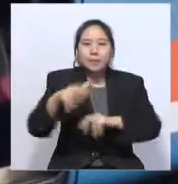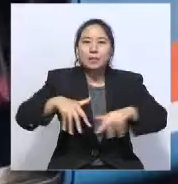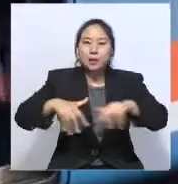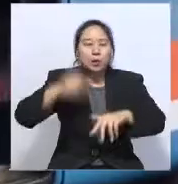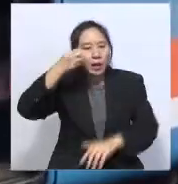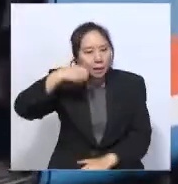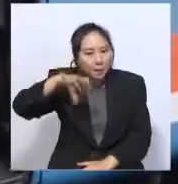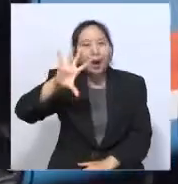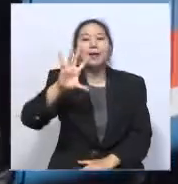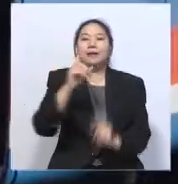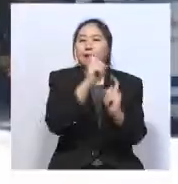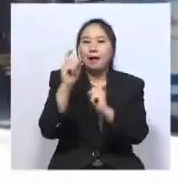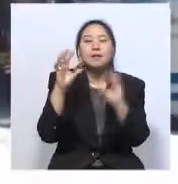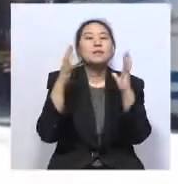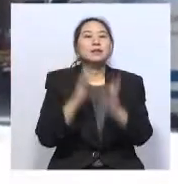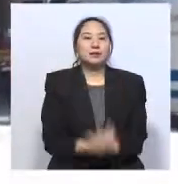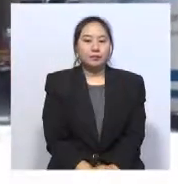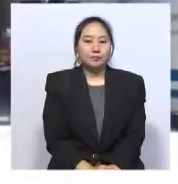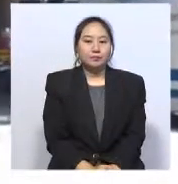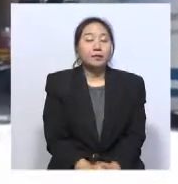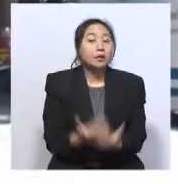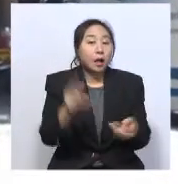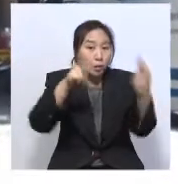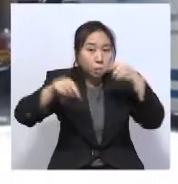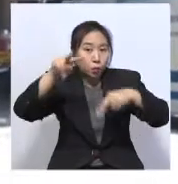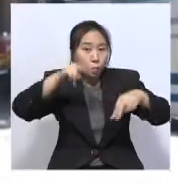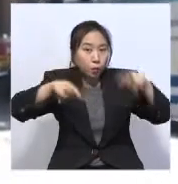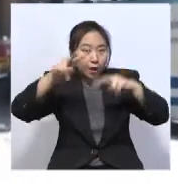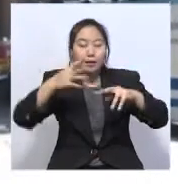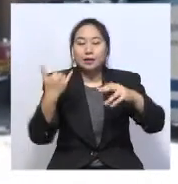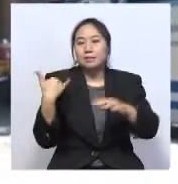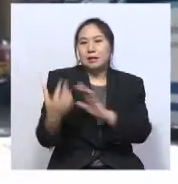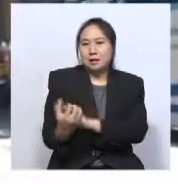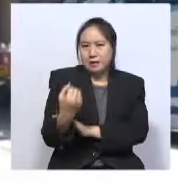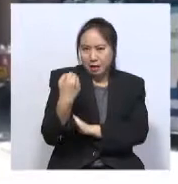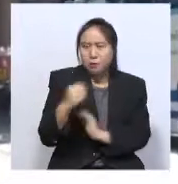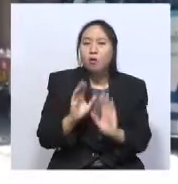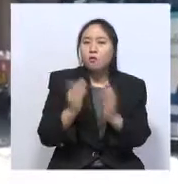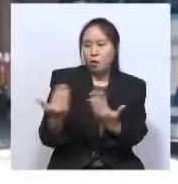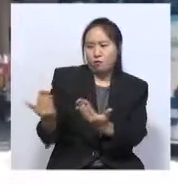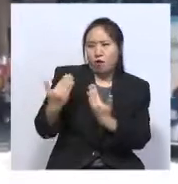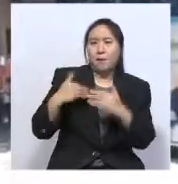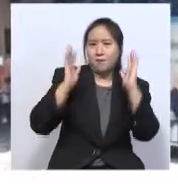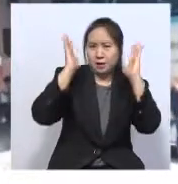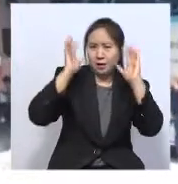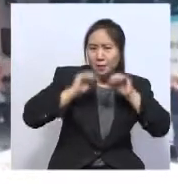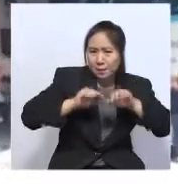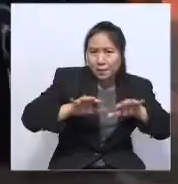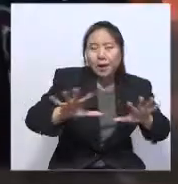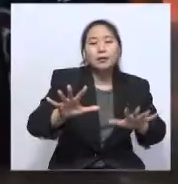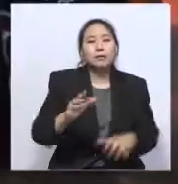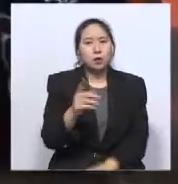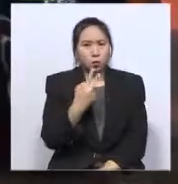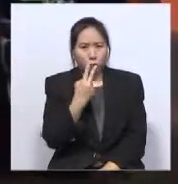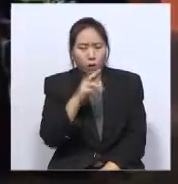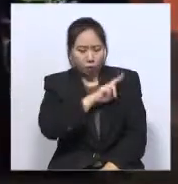เดินทางด้วยความปลอดภัยส่วนการรักษาความปลอดภัยก็เป็นไปอย่างเข้มงวดเจ้าหน้าที่ฝากมาประชาสัมพันธ์คุณผู้ชมนิดนึงนะคะที่จะเดินทาง